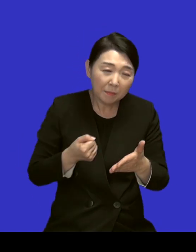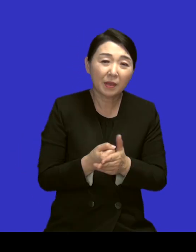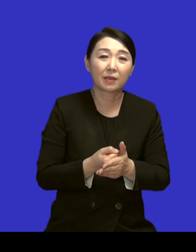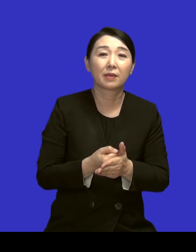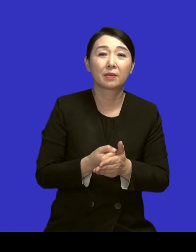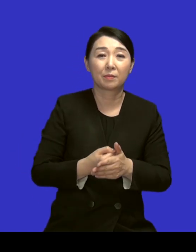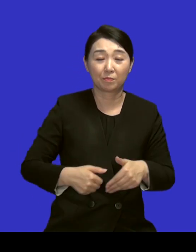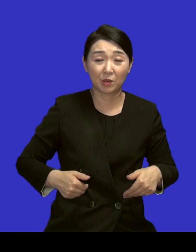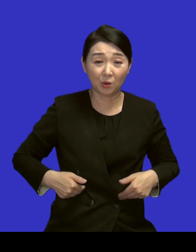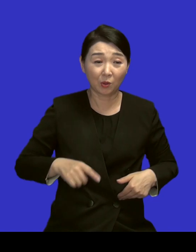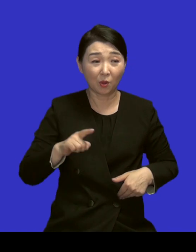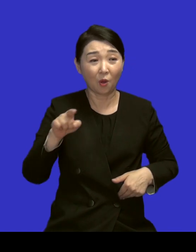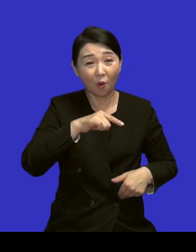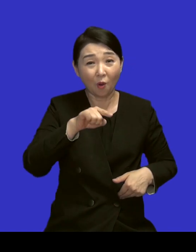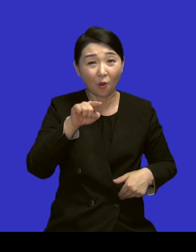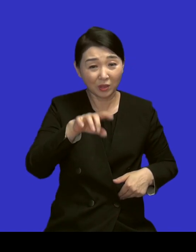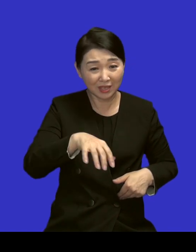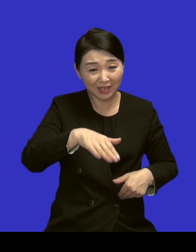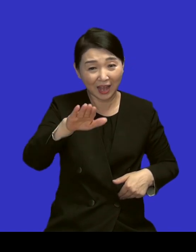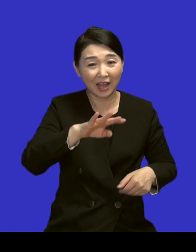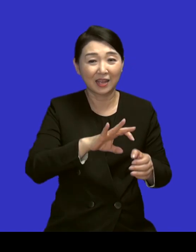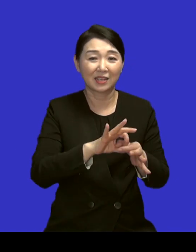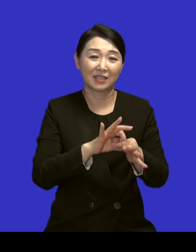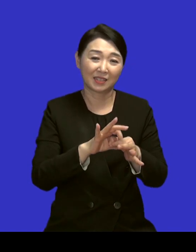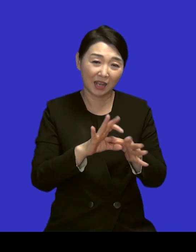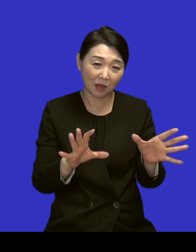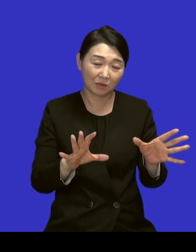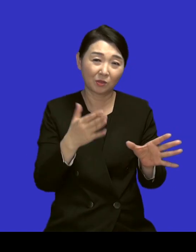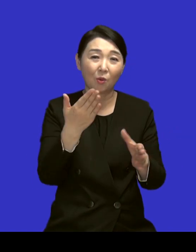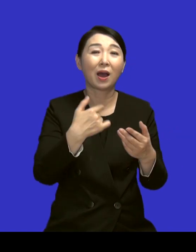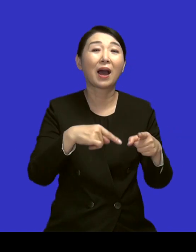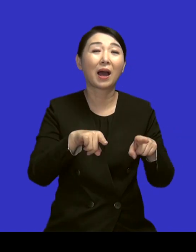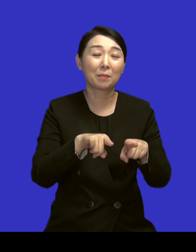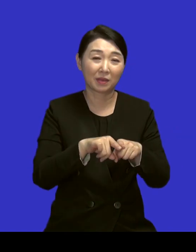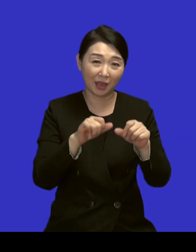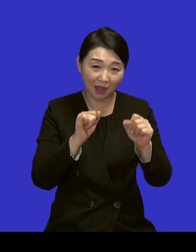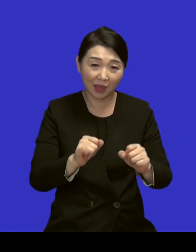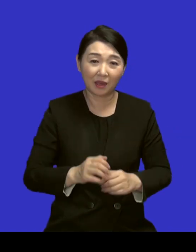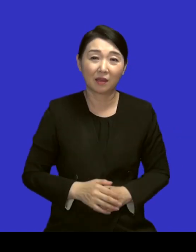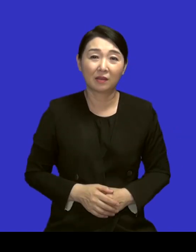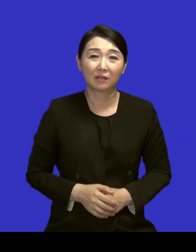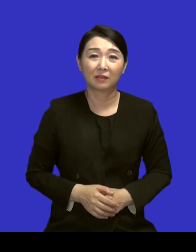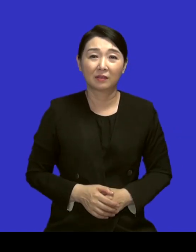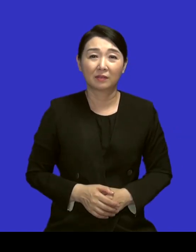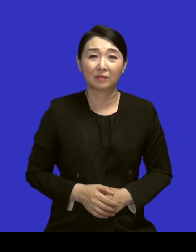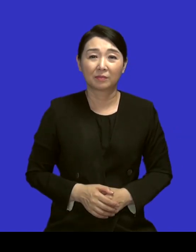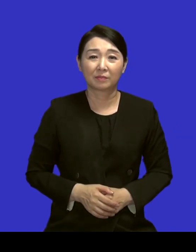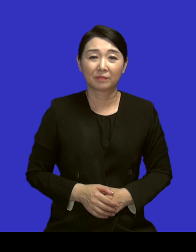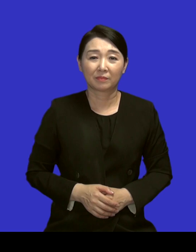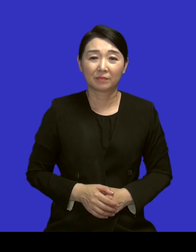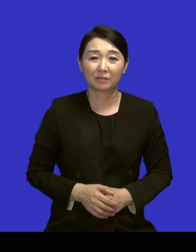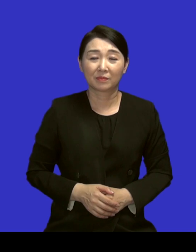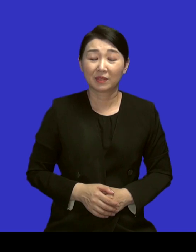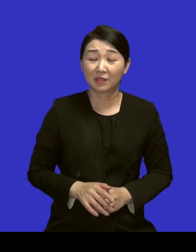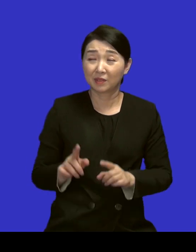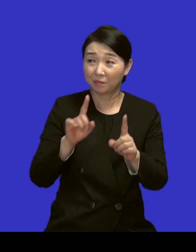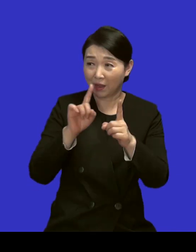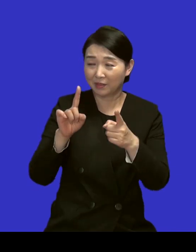어디로 가든지 너와 항상 함께 할게. 그 말 하나로 이렇게 어떻게 해서든